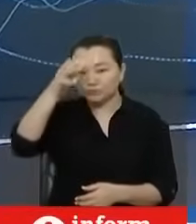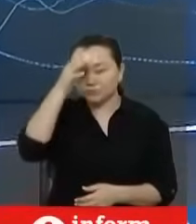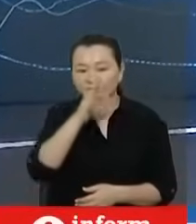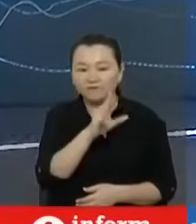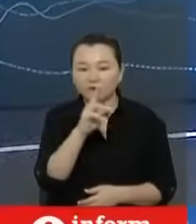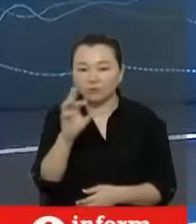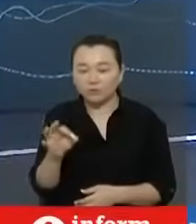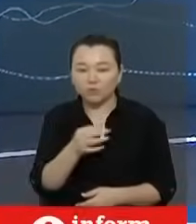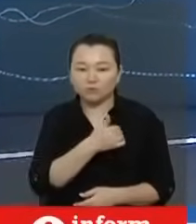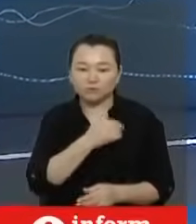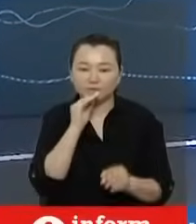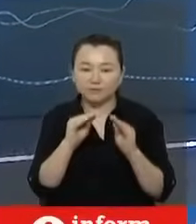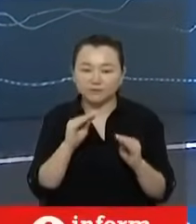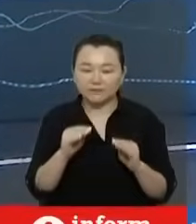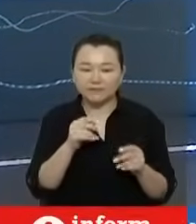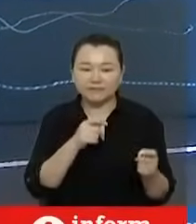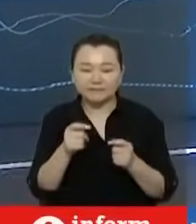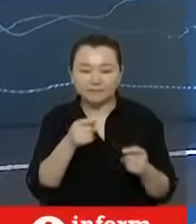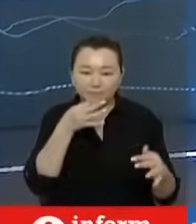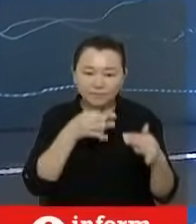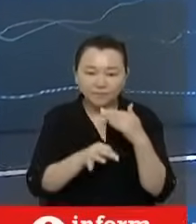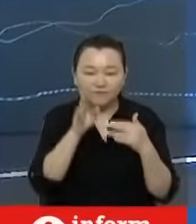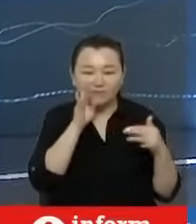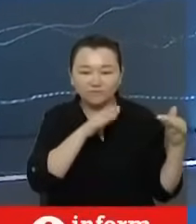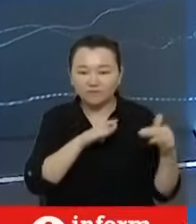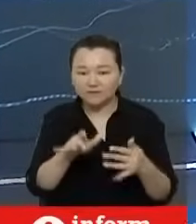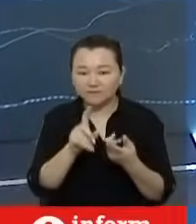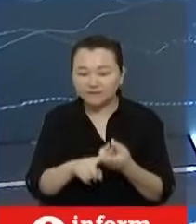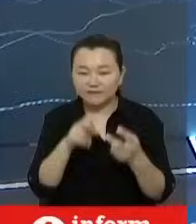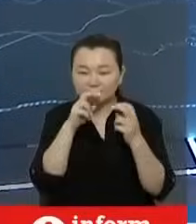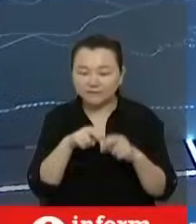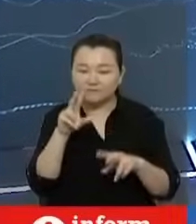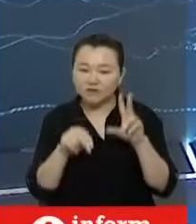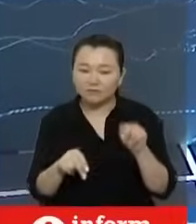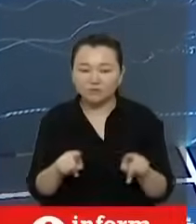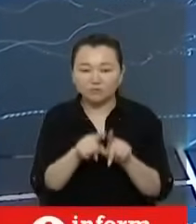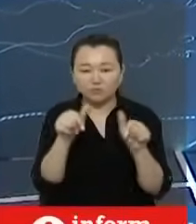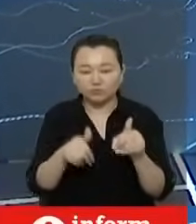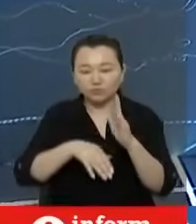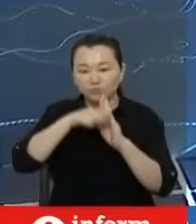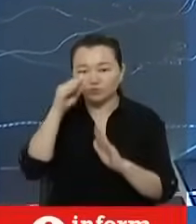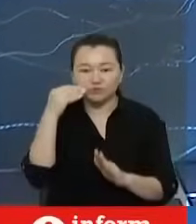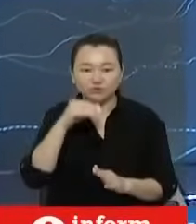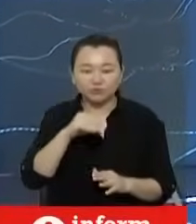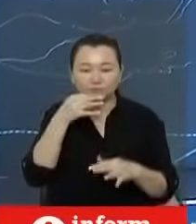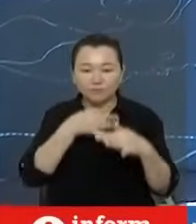Восточно-Казахстанской области намерены создать систему прогнозирования паводков. Исследователи надеются таким образом улучшить качество прогнозов. Программа